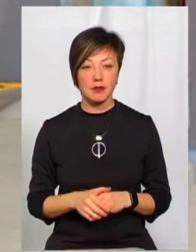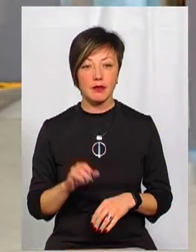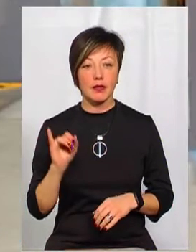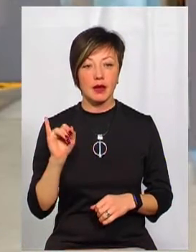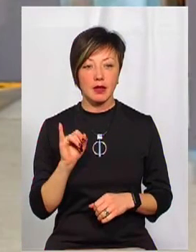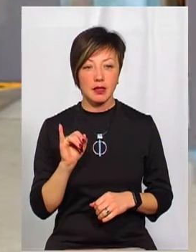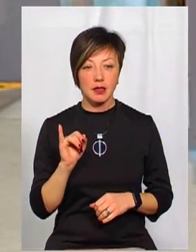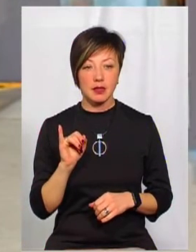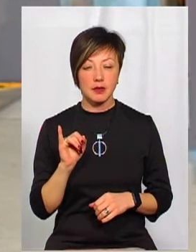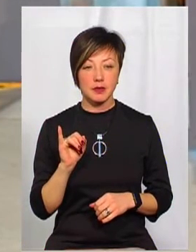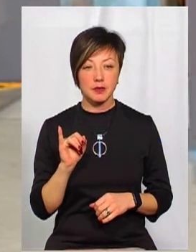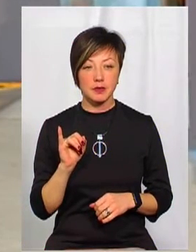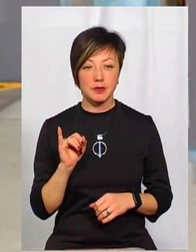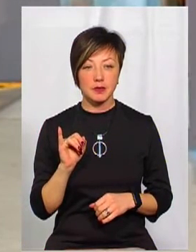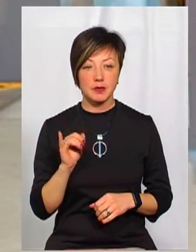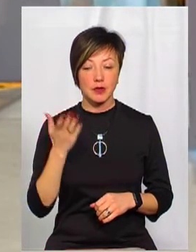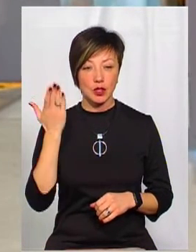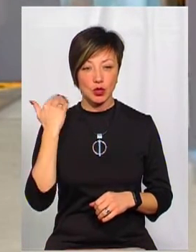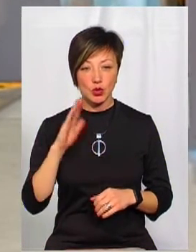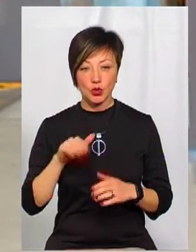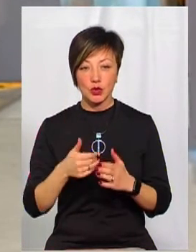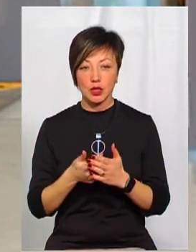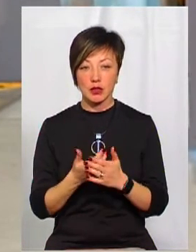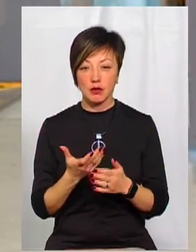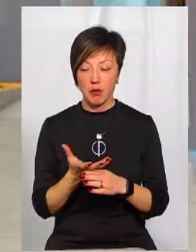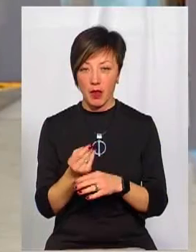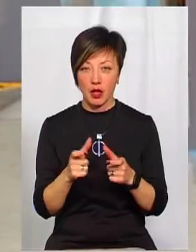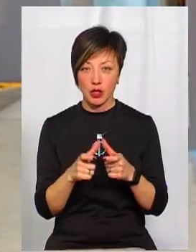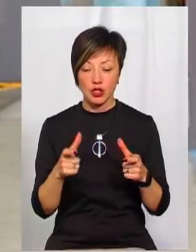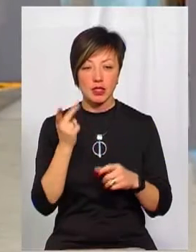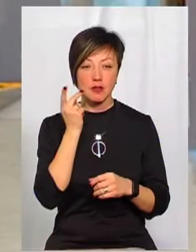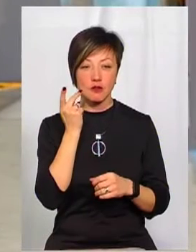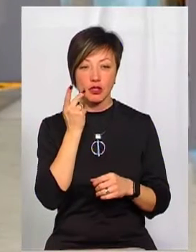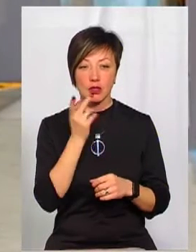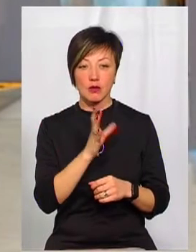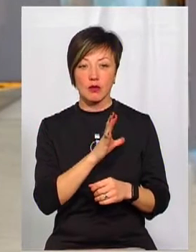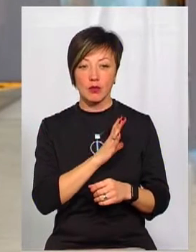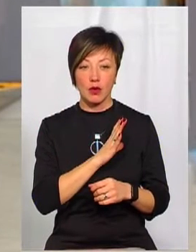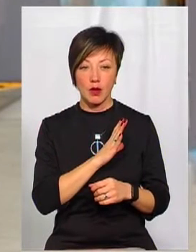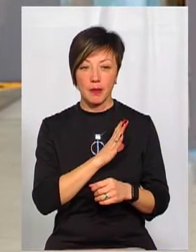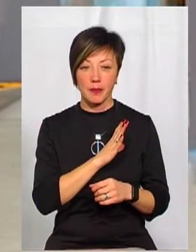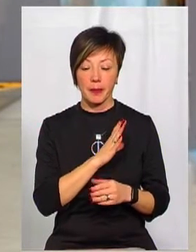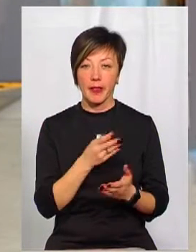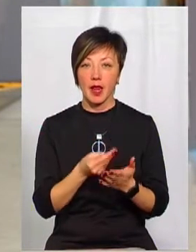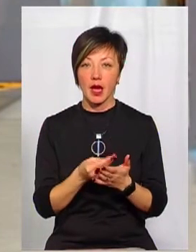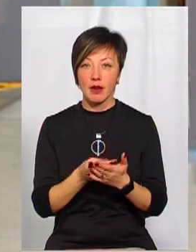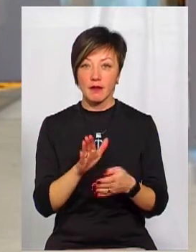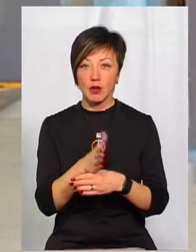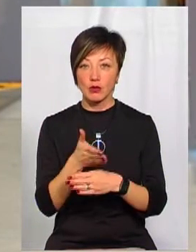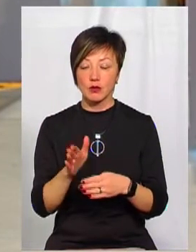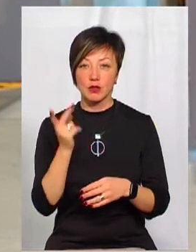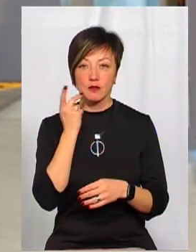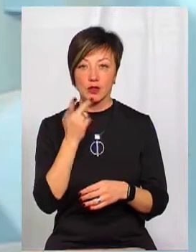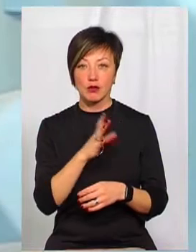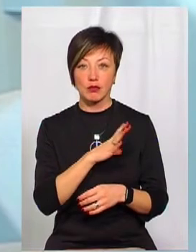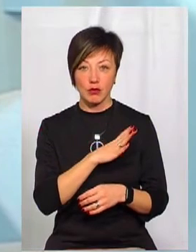І з того часу в платіжці завжди була, тариф на розподіл завжди